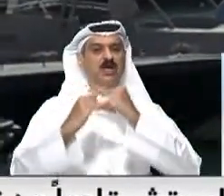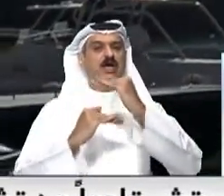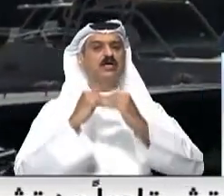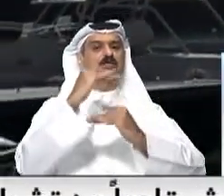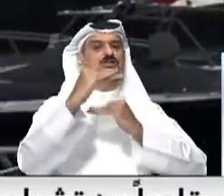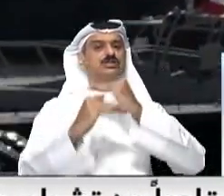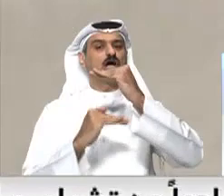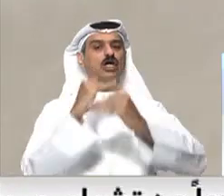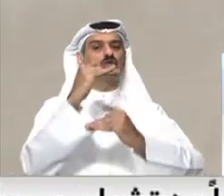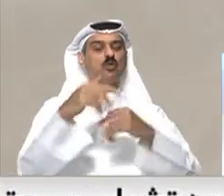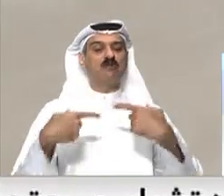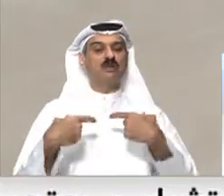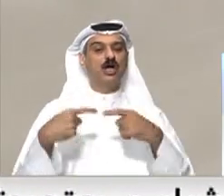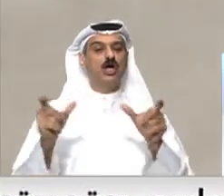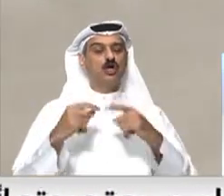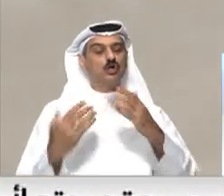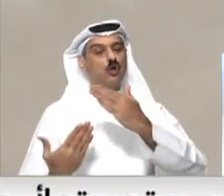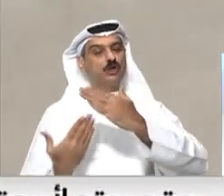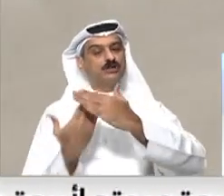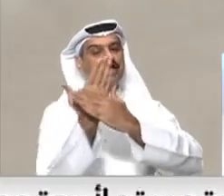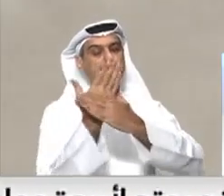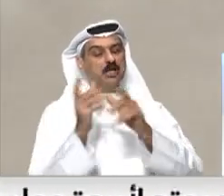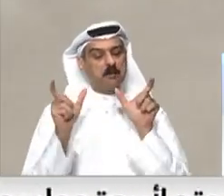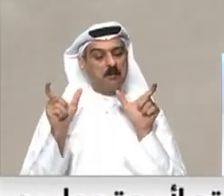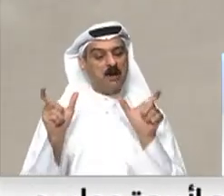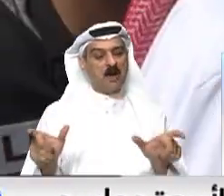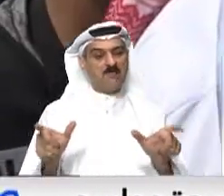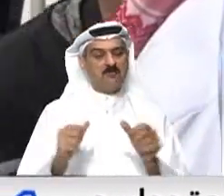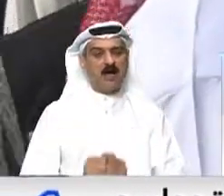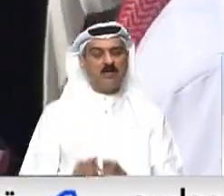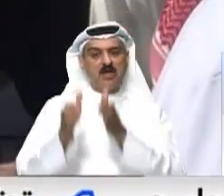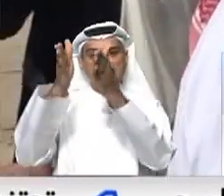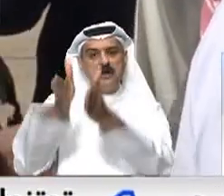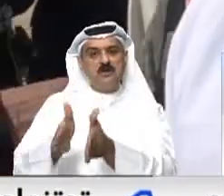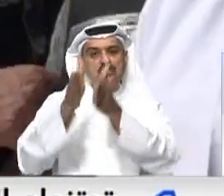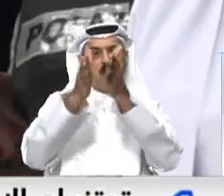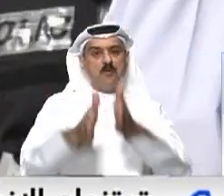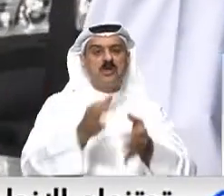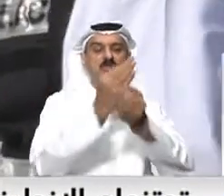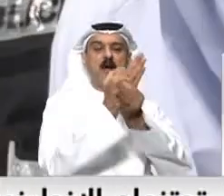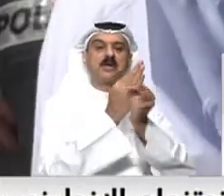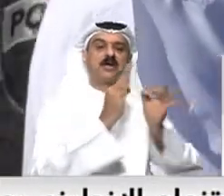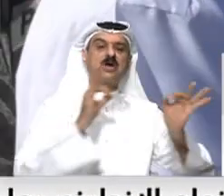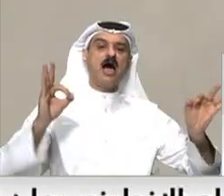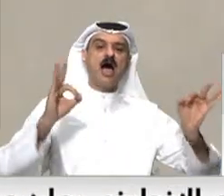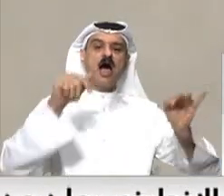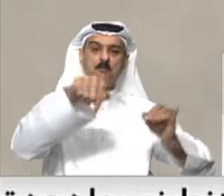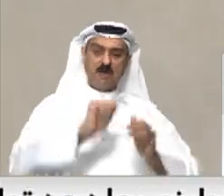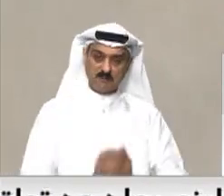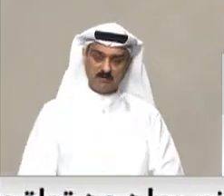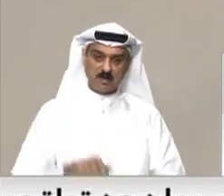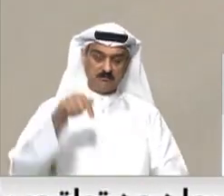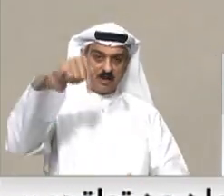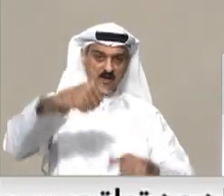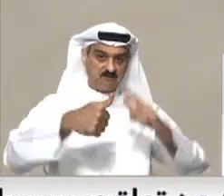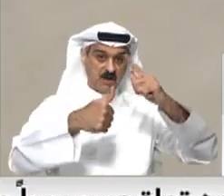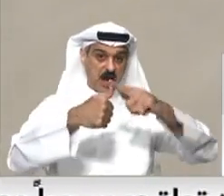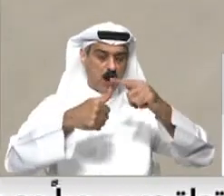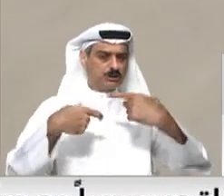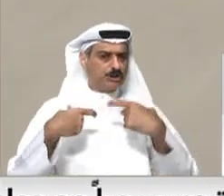يواكب أحدث التقنيات الأمنية في إطار منظومة أمنية متكاملة اعتمادا على